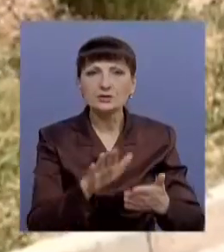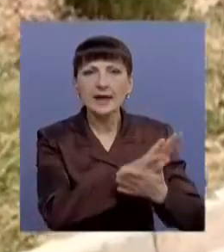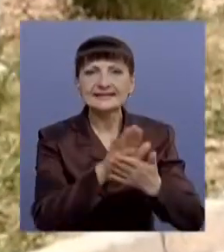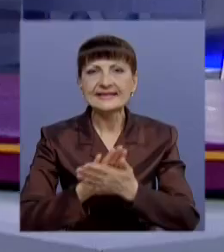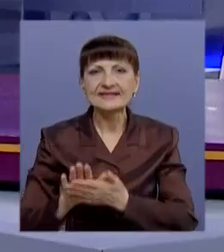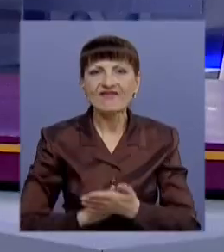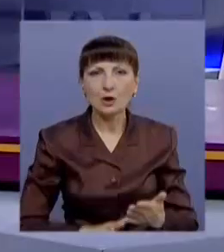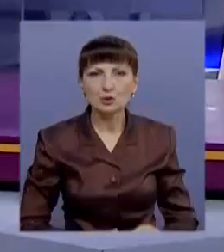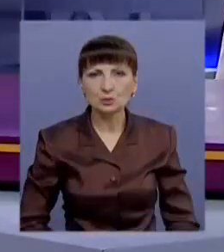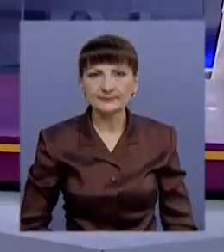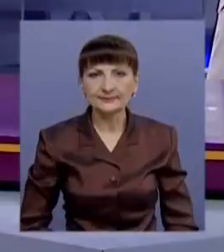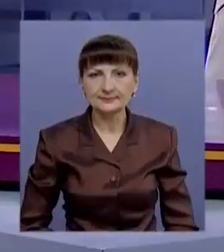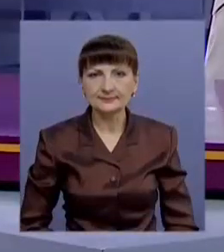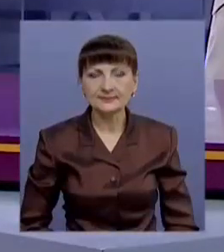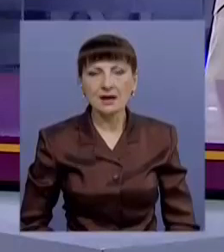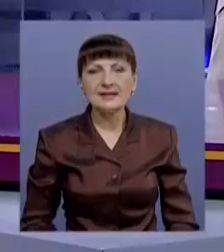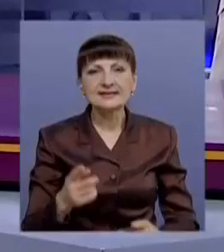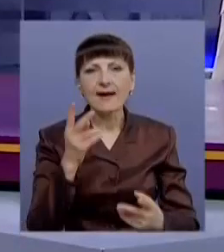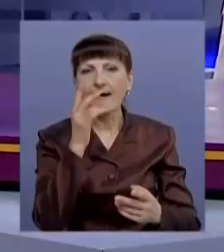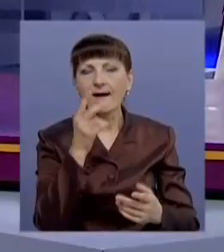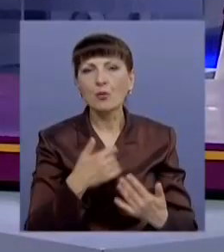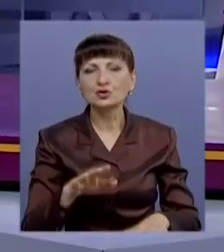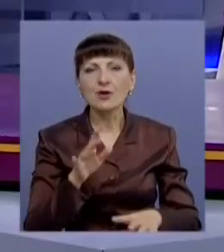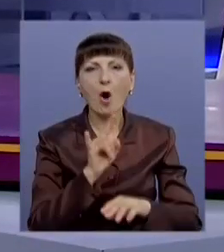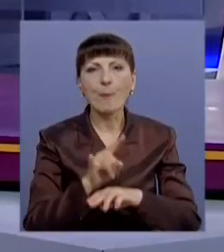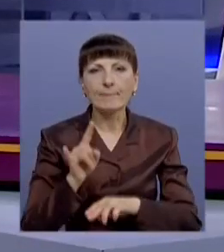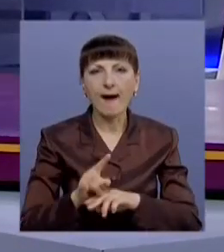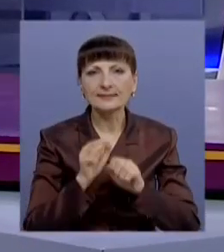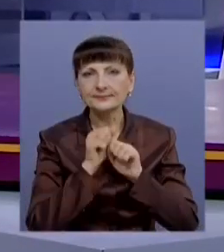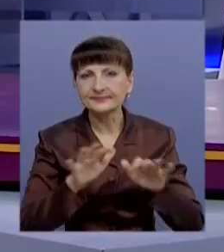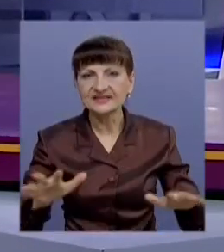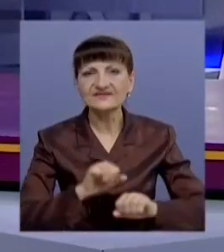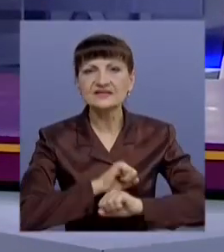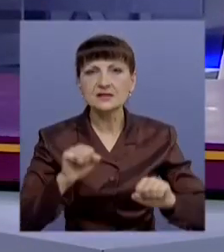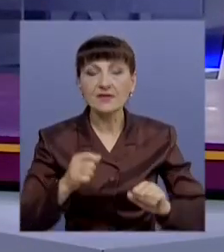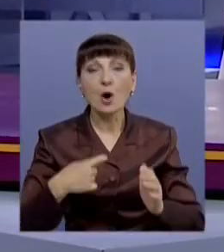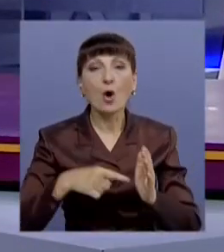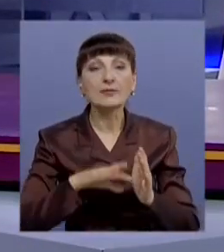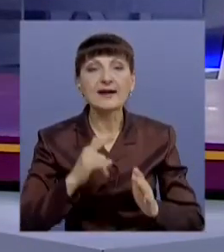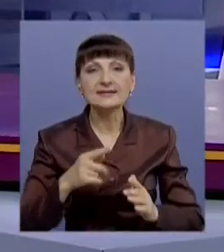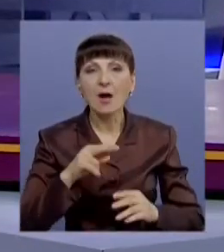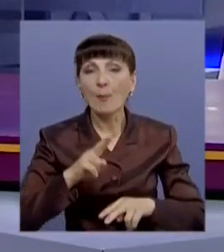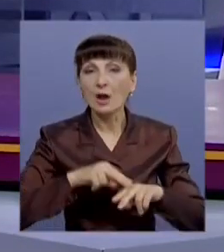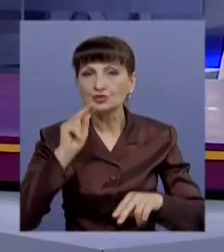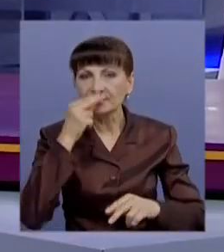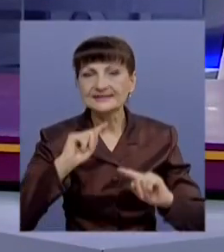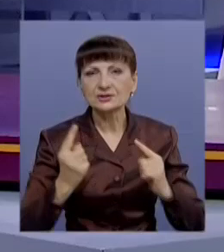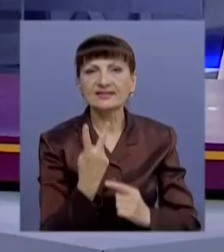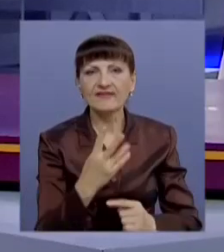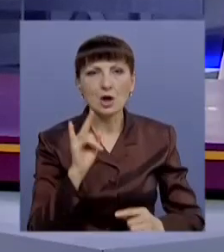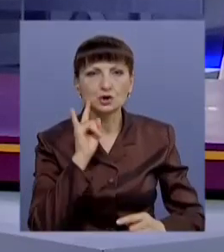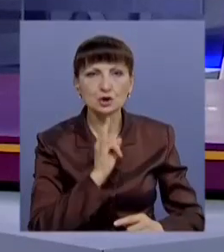дезинфекцию. За фейковую рассылку о предстоящем взрыве мощной бомбы в Арысе полиция Шымкента задержала двух